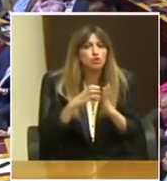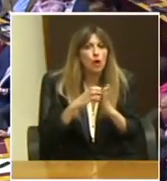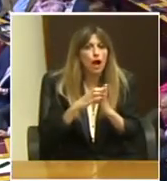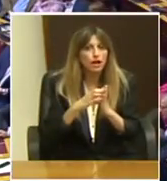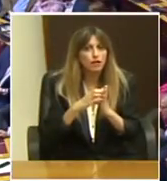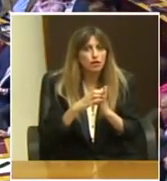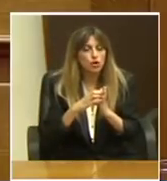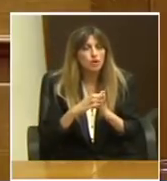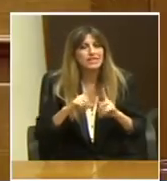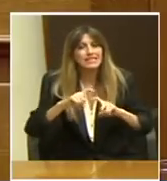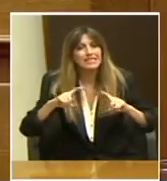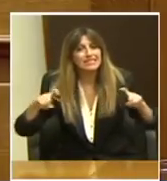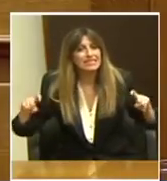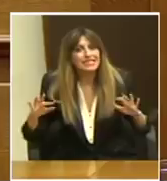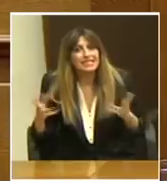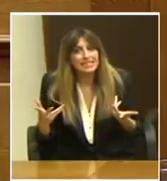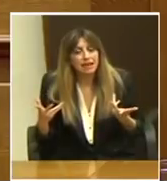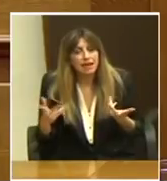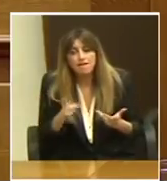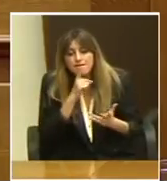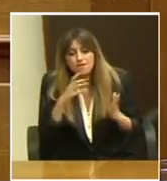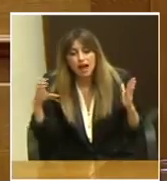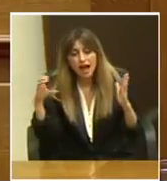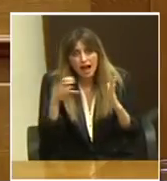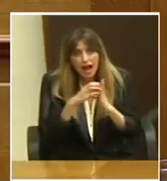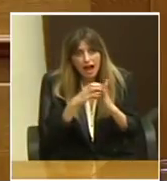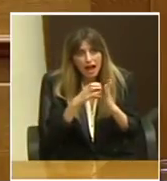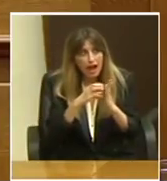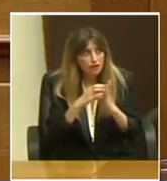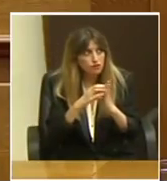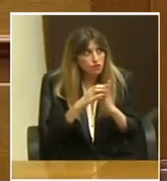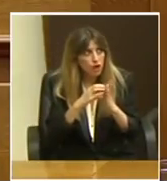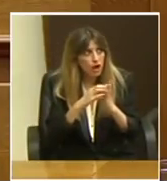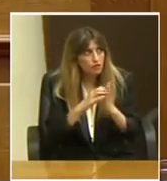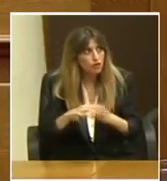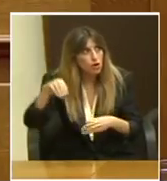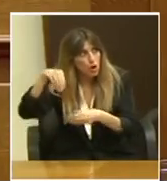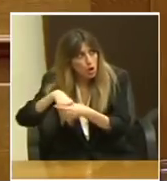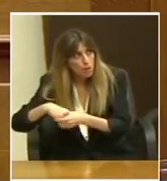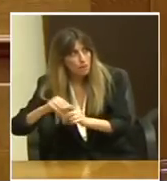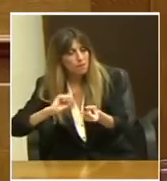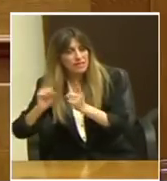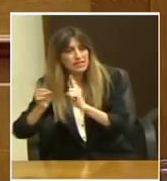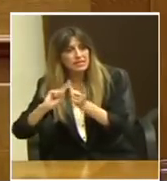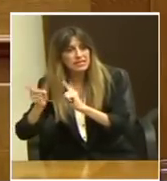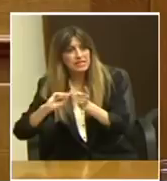επιλέξη και κατά σύμπτωση το ίδιο άρθρο συνεδιάμεση συμφωνία που τη θεωρήσατε σπουδαία εσείς και το κόμμα σας.